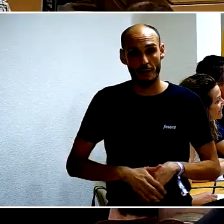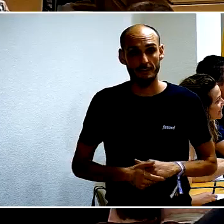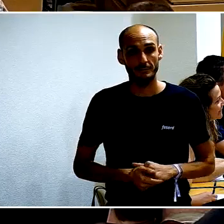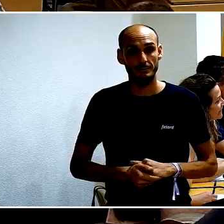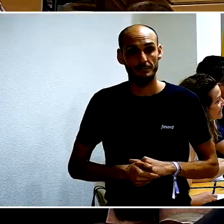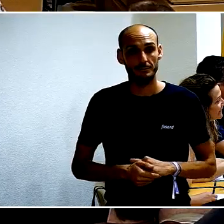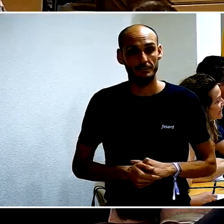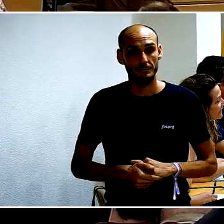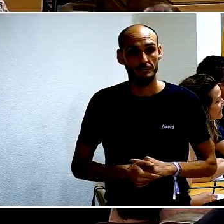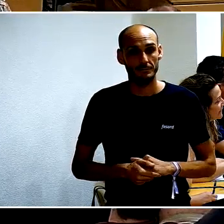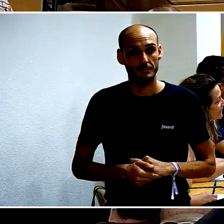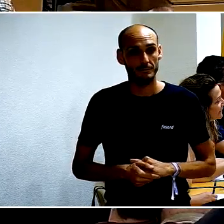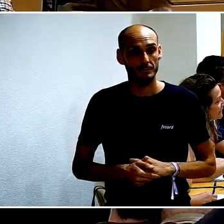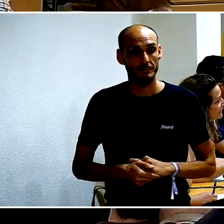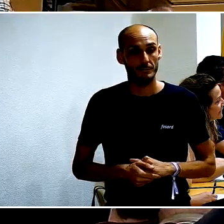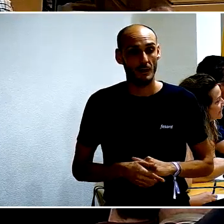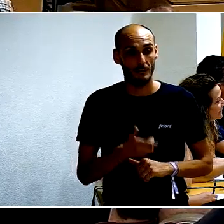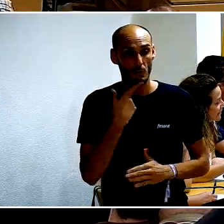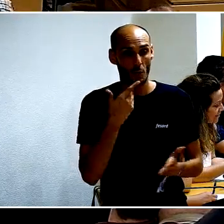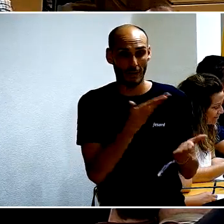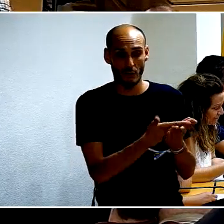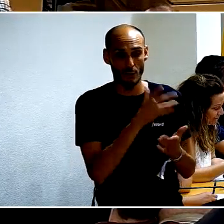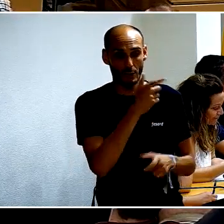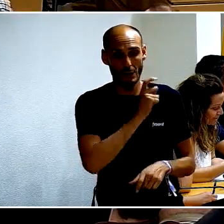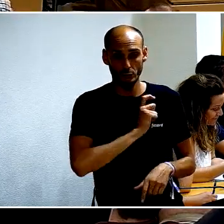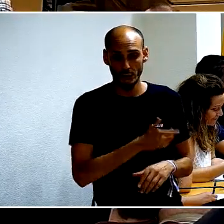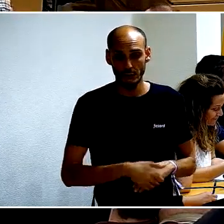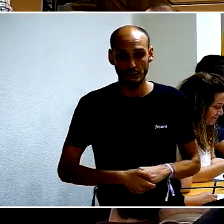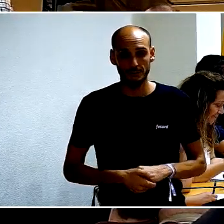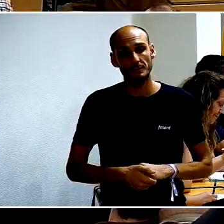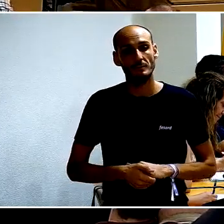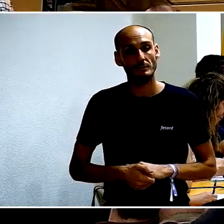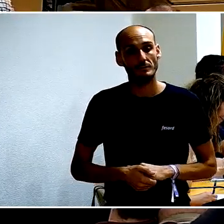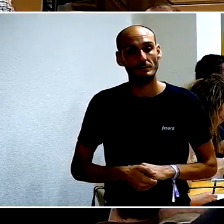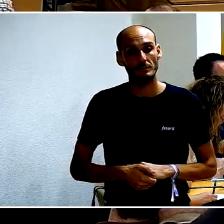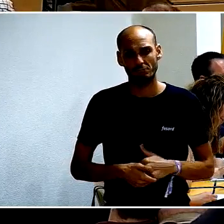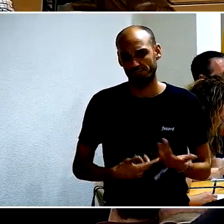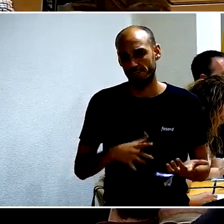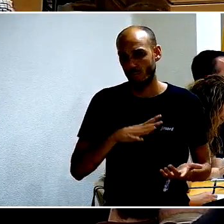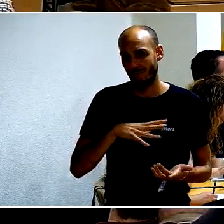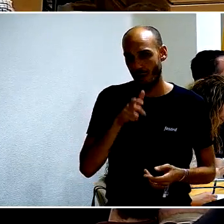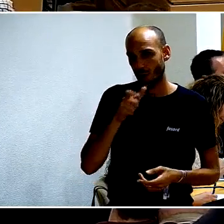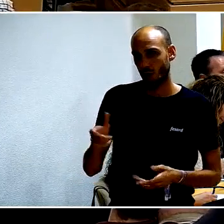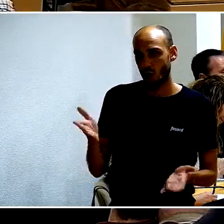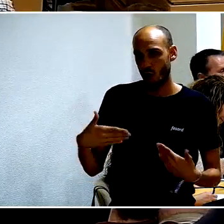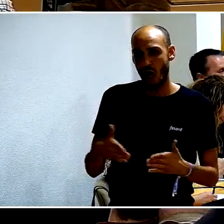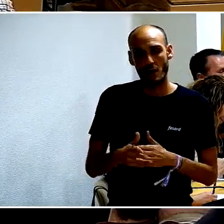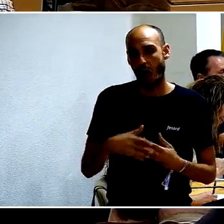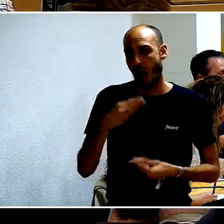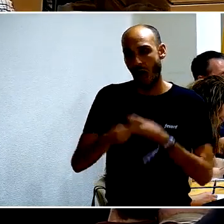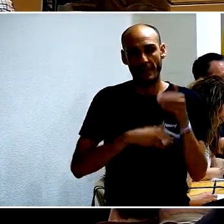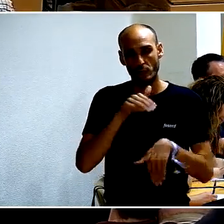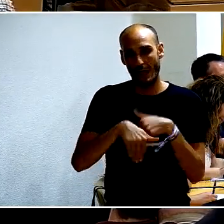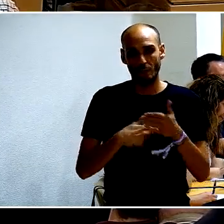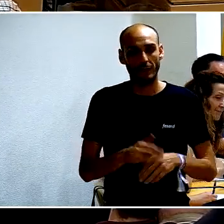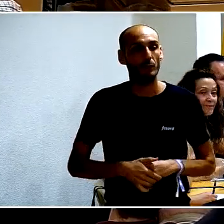Però tenemos derecho a una alusión. Per favor, no ningú cap al·lusió per a tindre que demanar la paraula. Passem a la votació del punt, per